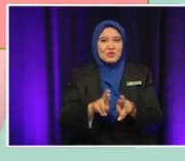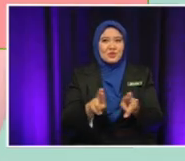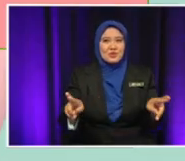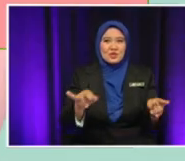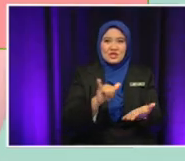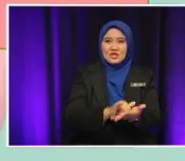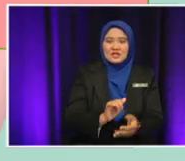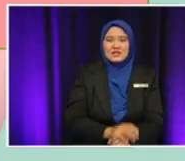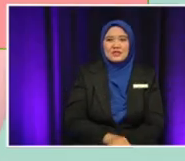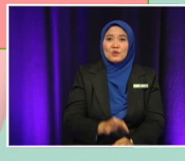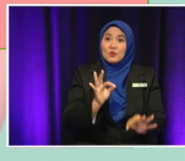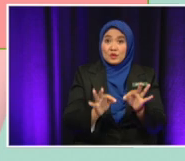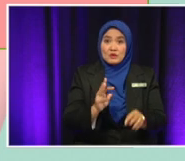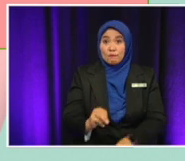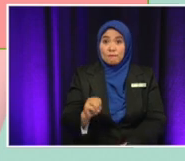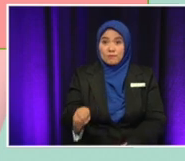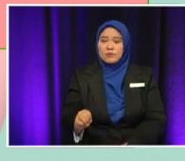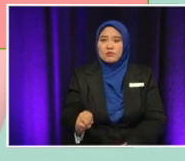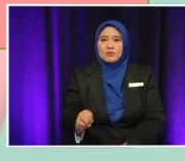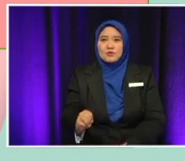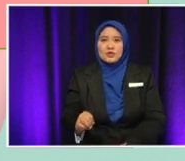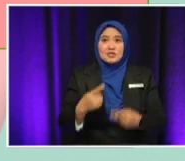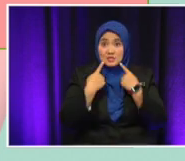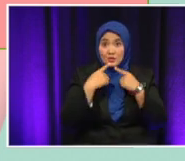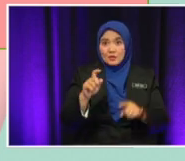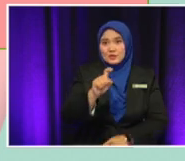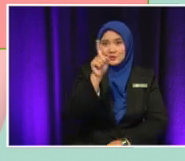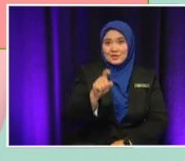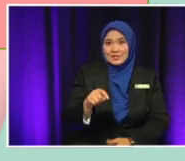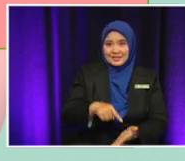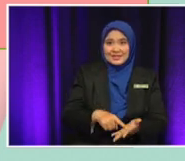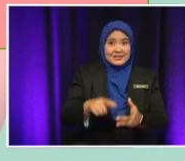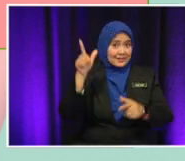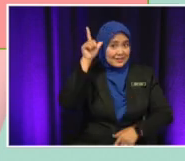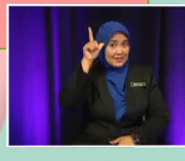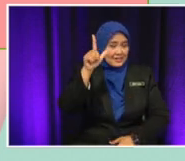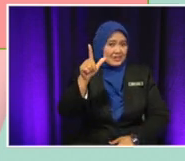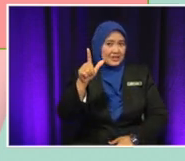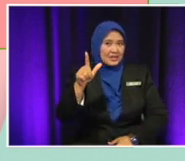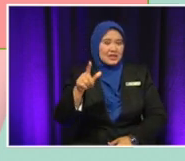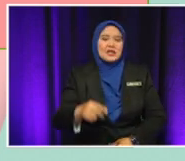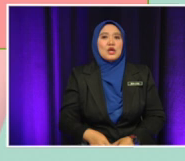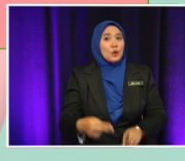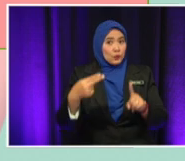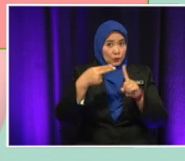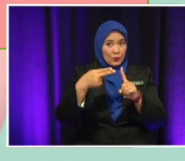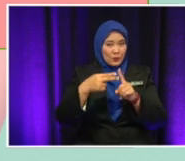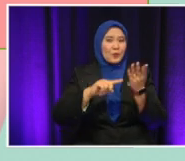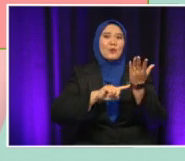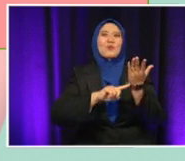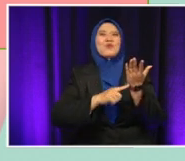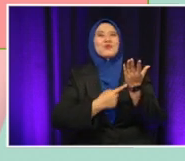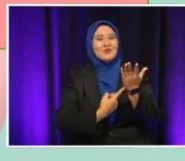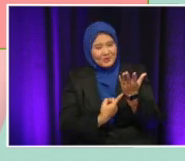Jadi kalau murid-murid jawab soal dan ini oke lihat huruf permulaan bagi setiap kata